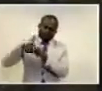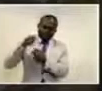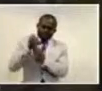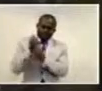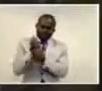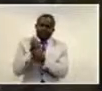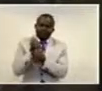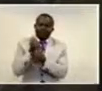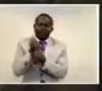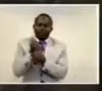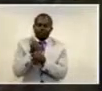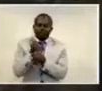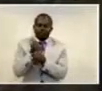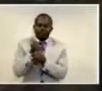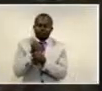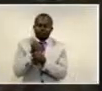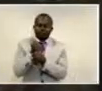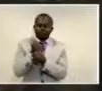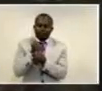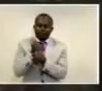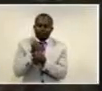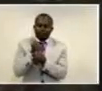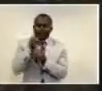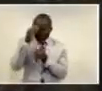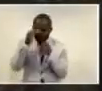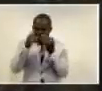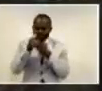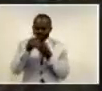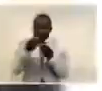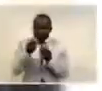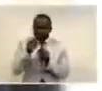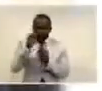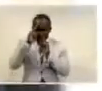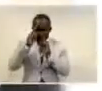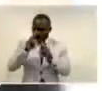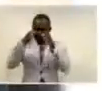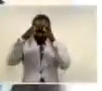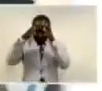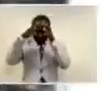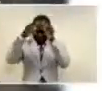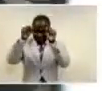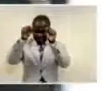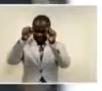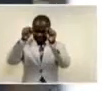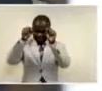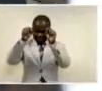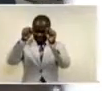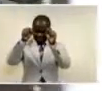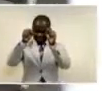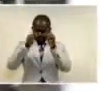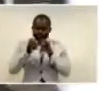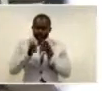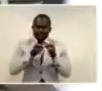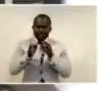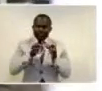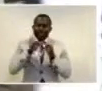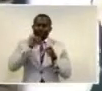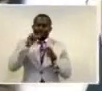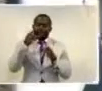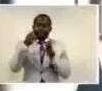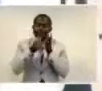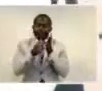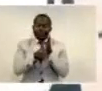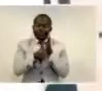abandi kugira ngo n'ayo mafaranga aboneke nyakubahwa perezida wa repubulika mbisobanuye wenda ntabwo yavuze